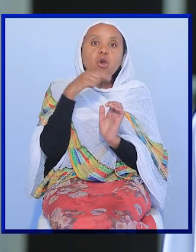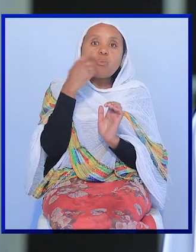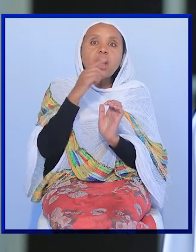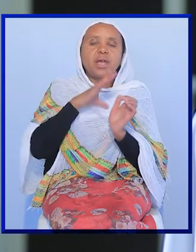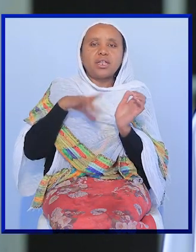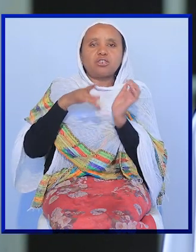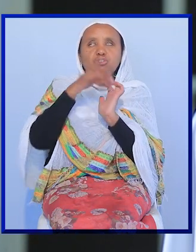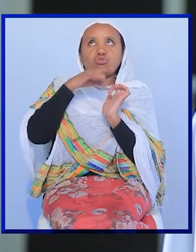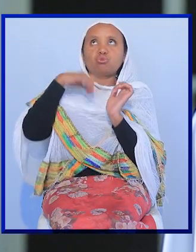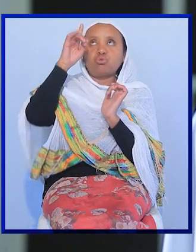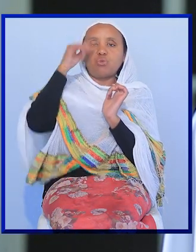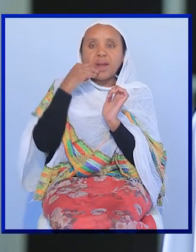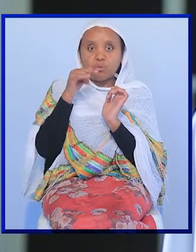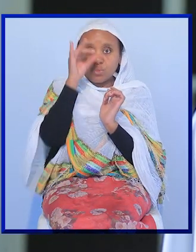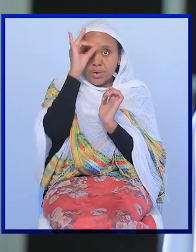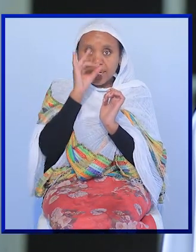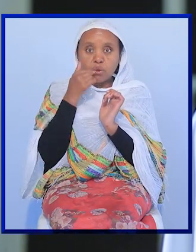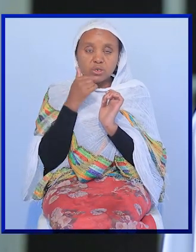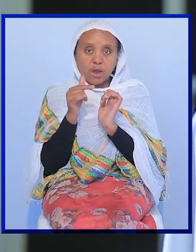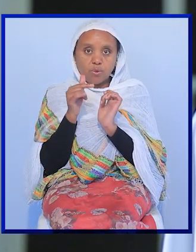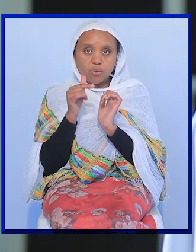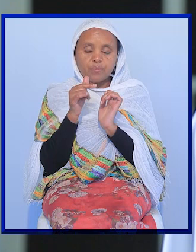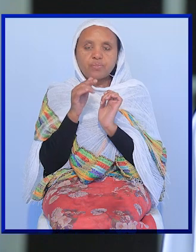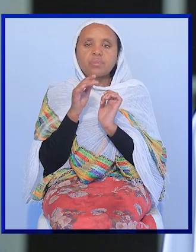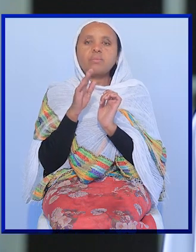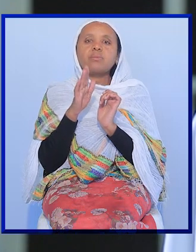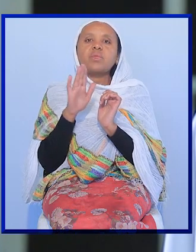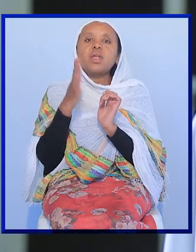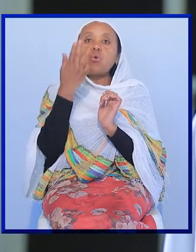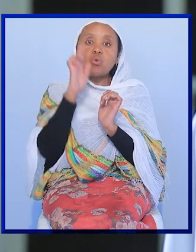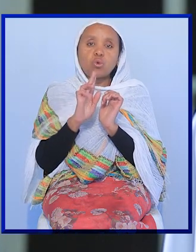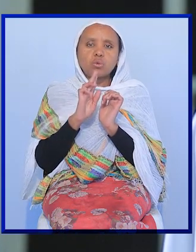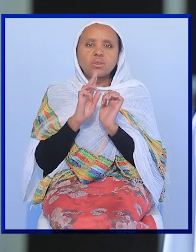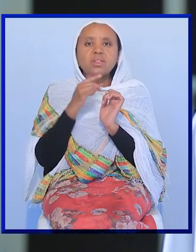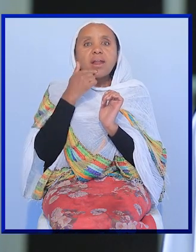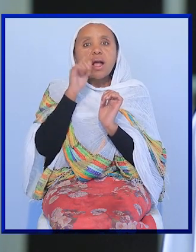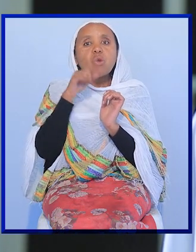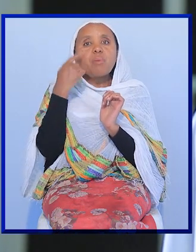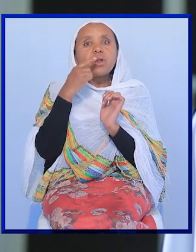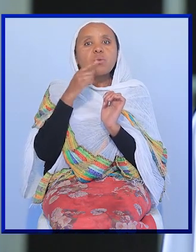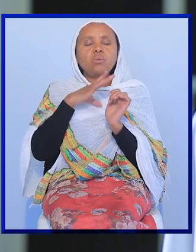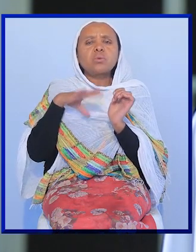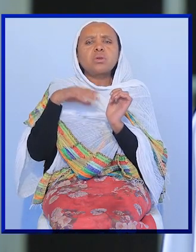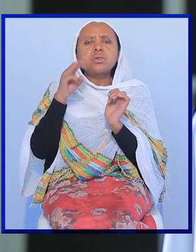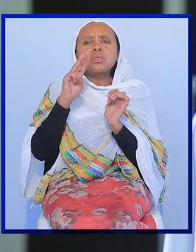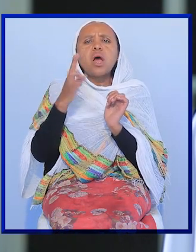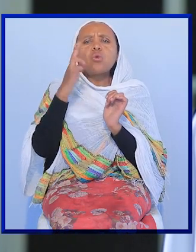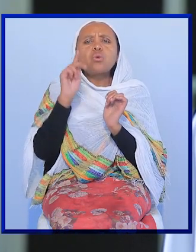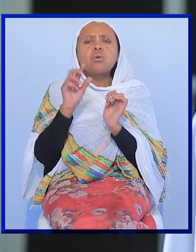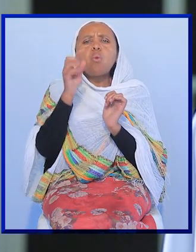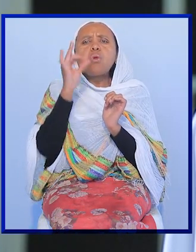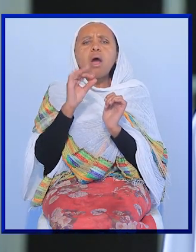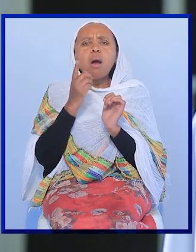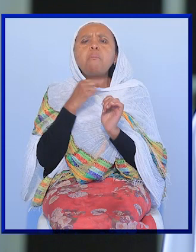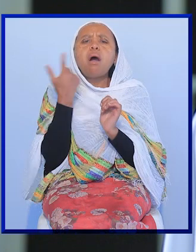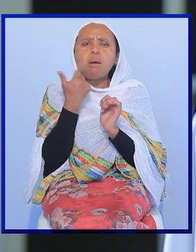መድኃኒታችን ኢየሱስ ክርስቶስ ነው ይላሉ ሊቃውንቱ ሲተረጉሙት እነ ጎርጎሪዮስ ዘንሲስ። ተናጋሪው ክርስቶስ ነው። ሳሮንና ቆላ የተባሉት ታዲያ